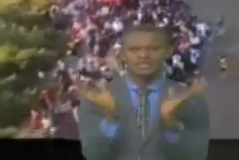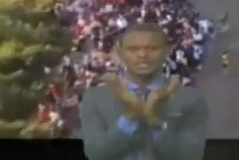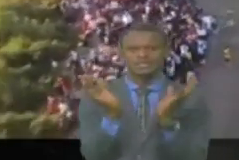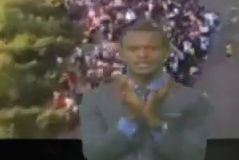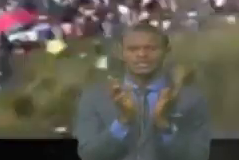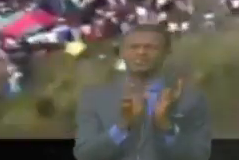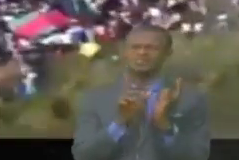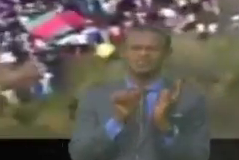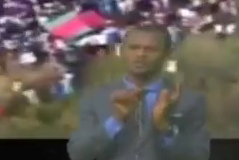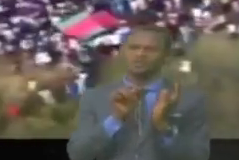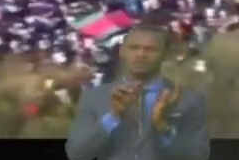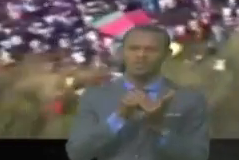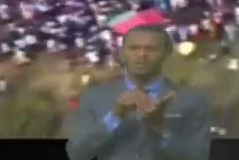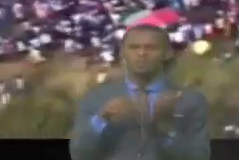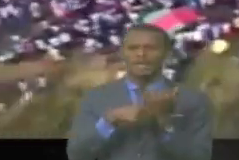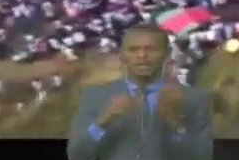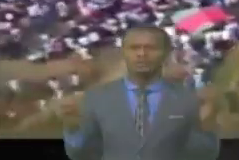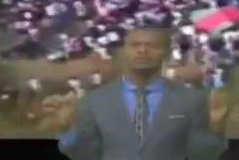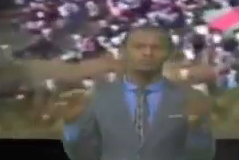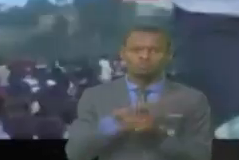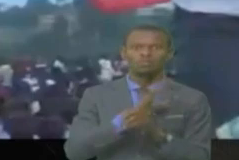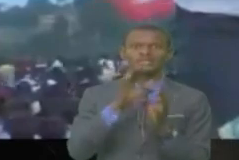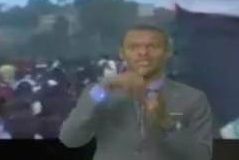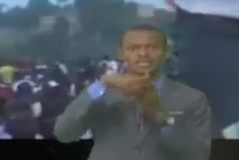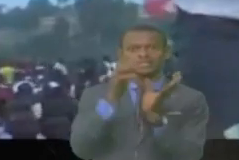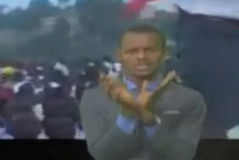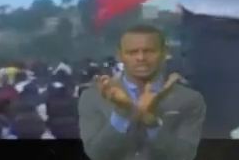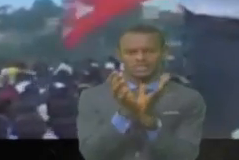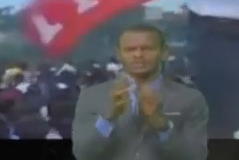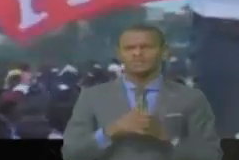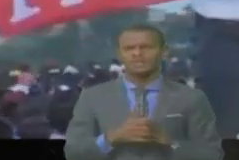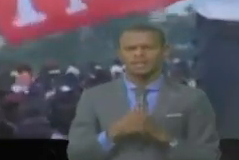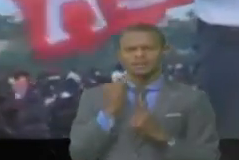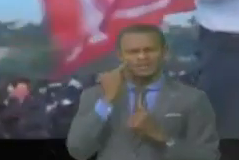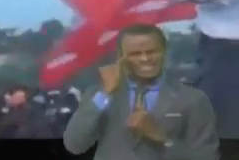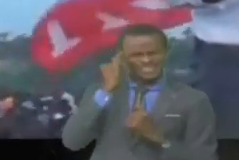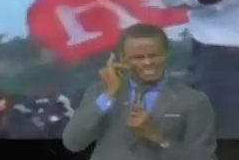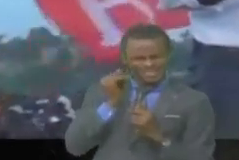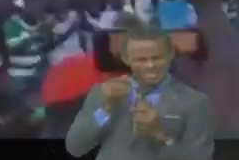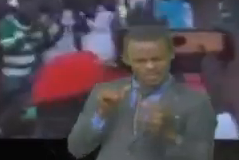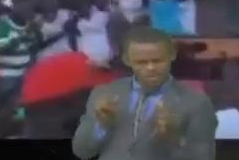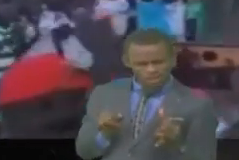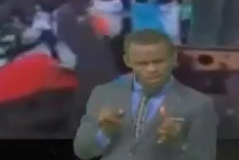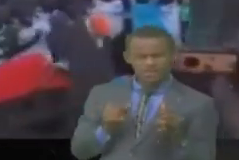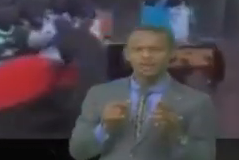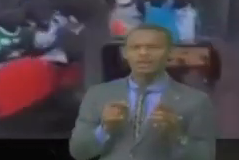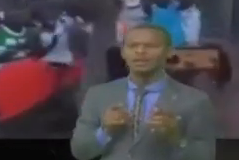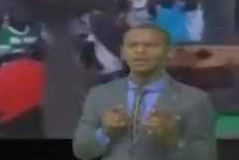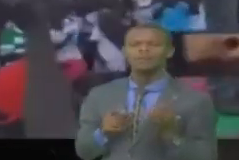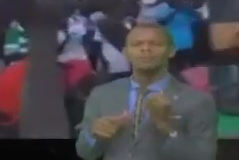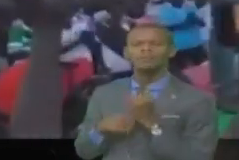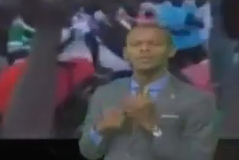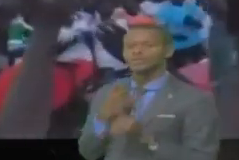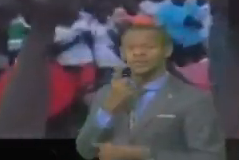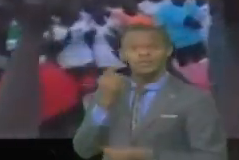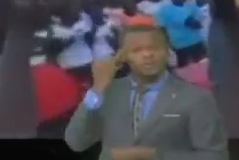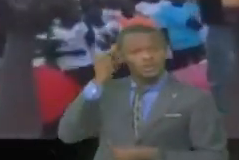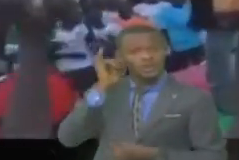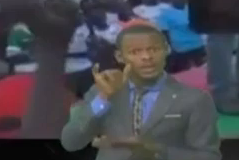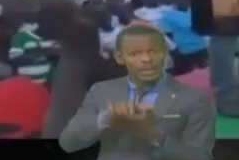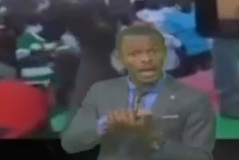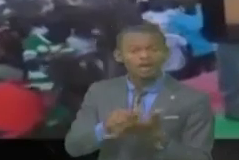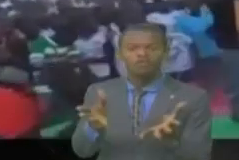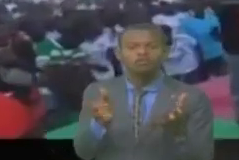000 personnes. L'initiateur de cette compétition estime que l'organisation de ces activités ludiques est une manière pour